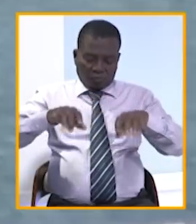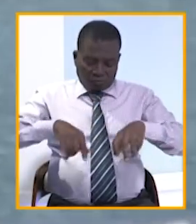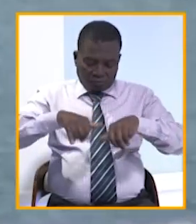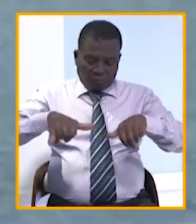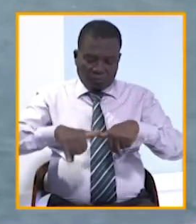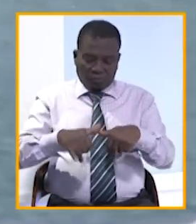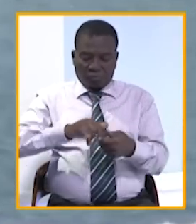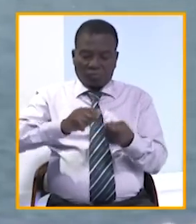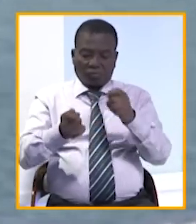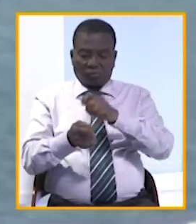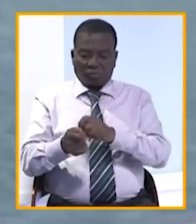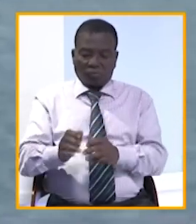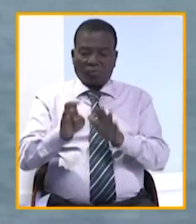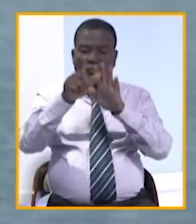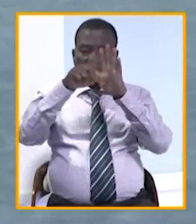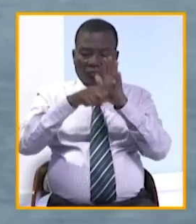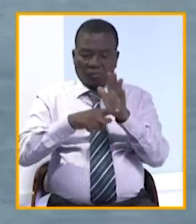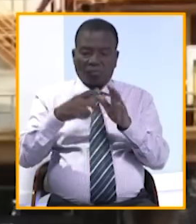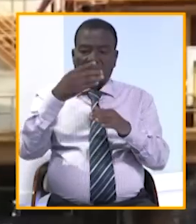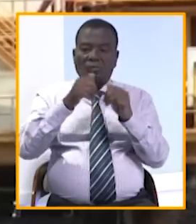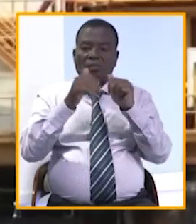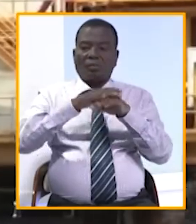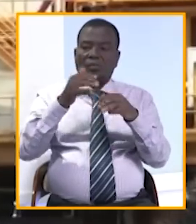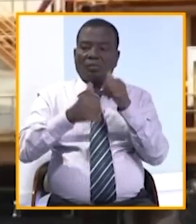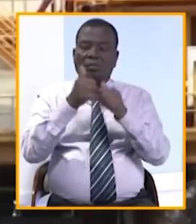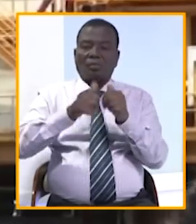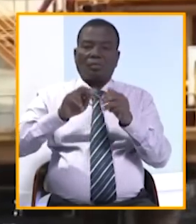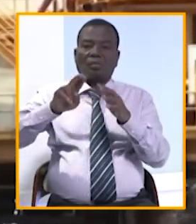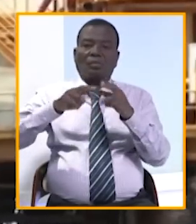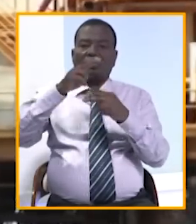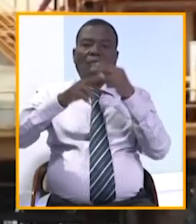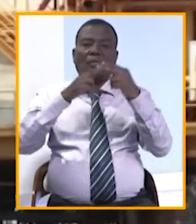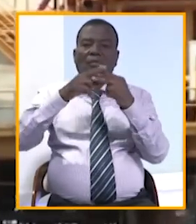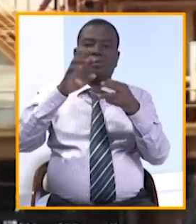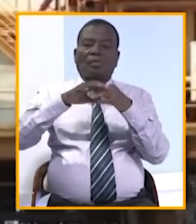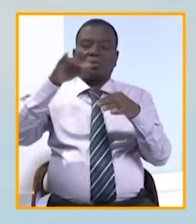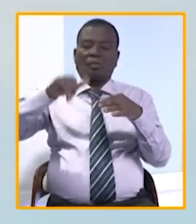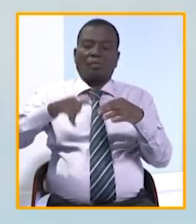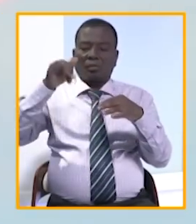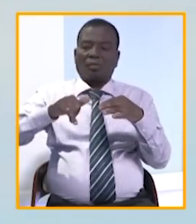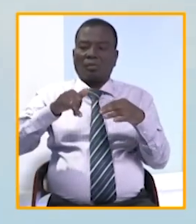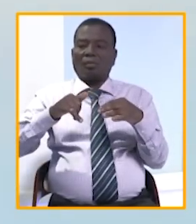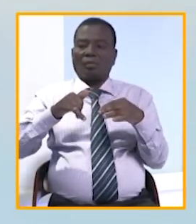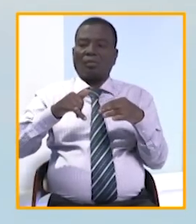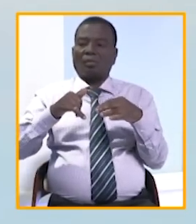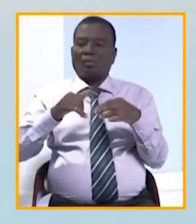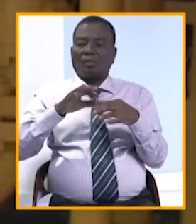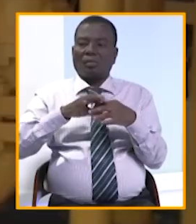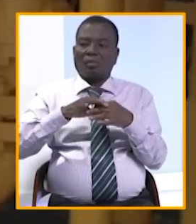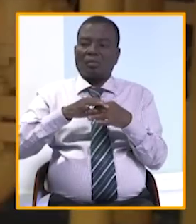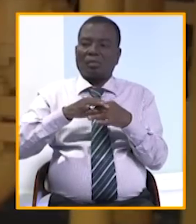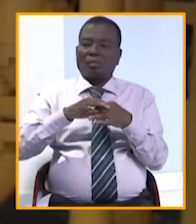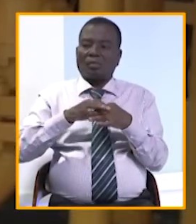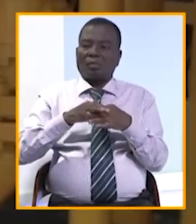et l'innovation, deux aspects sur lesquels l'Institut National Polytechnique Félix Houphouët-Boigny, INPHB de